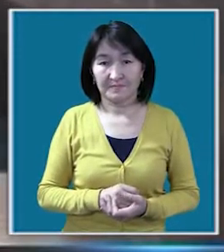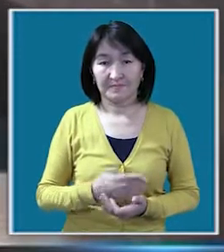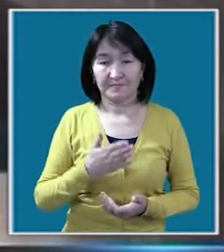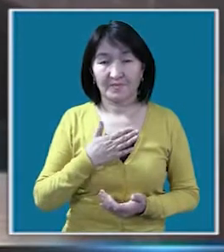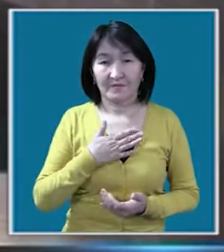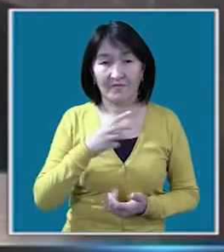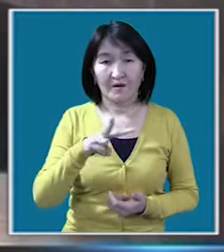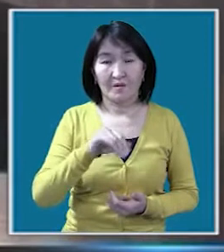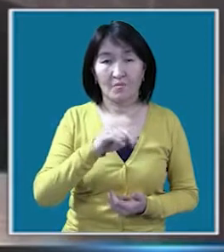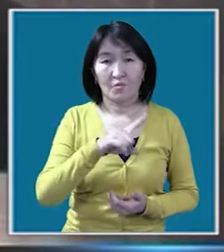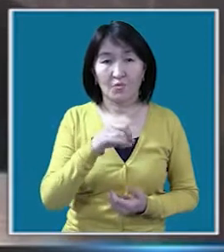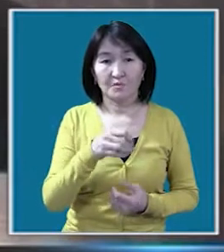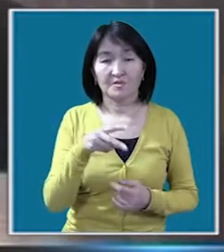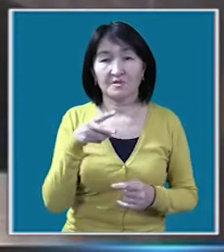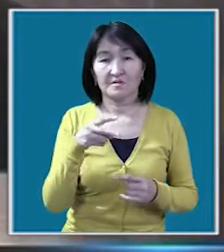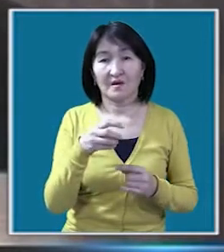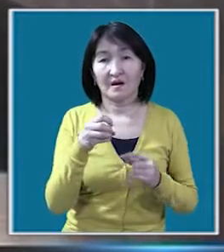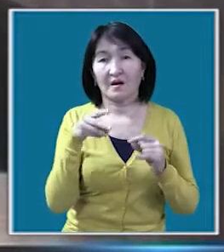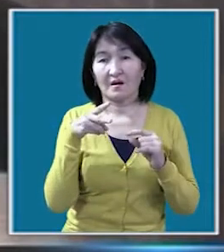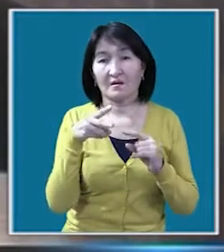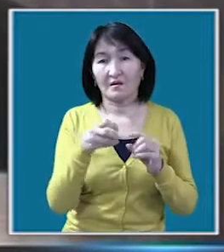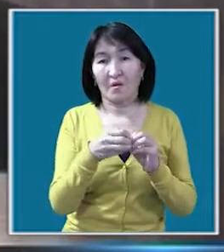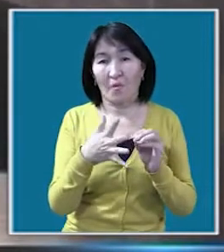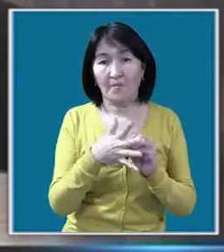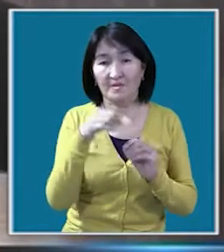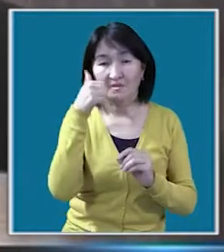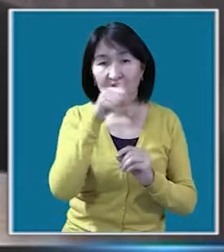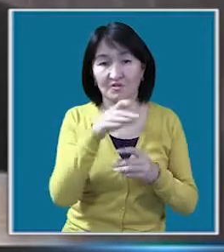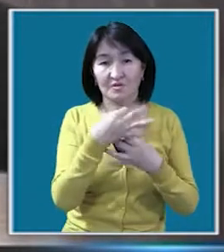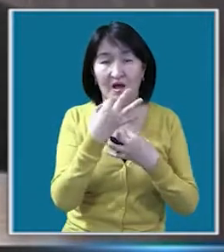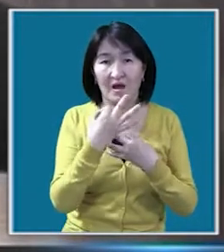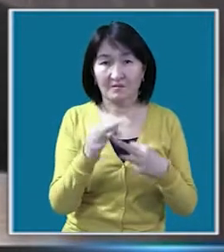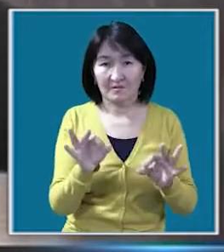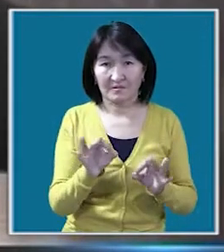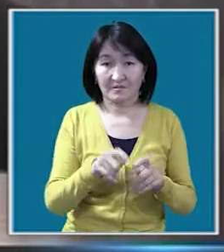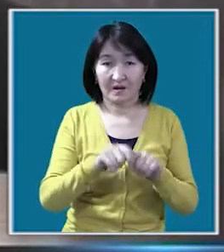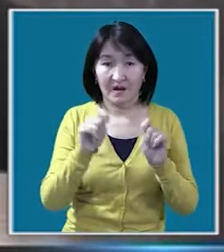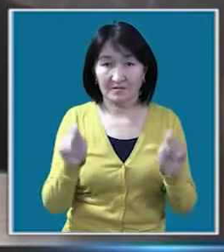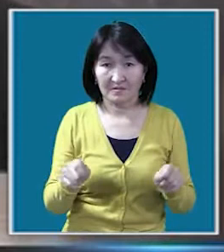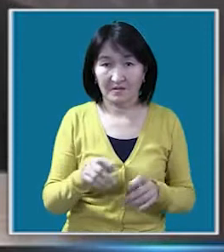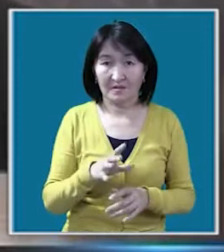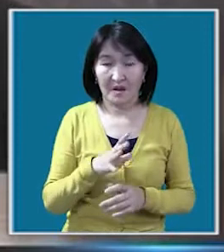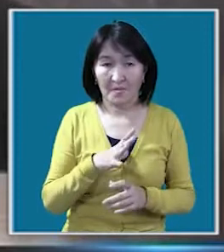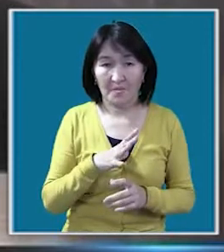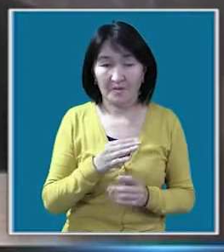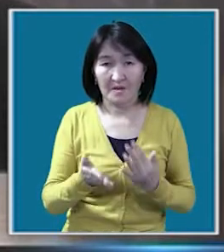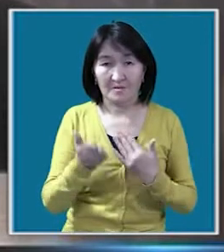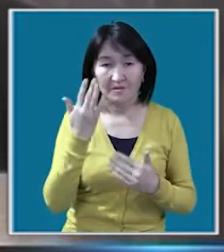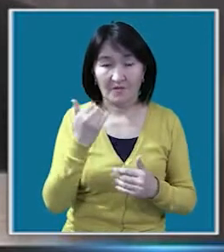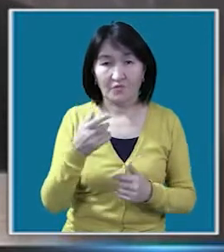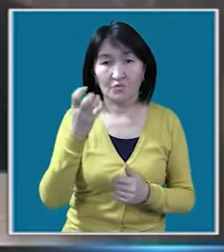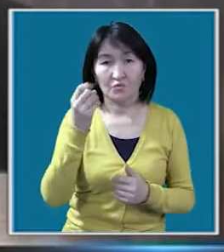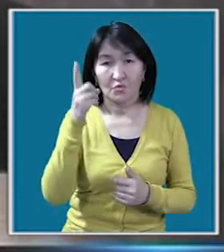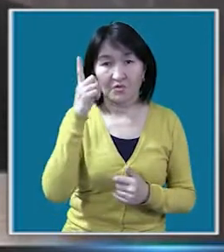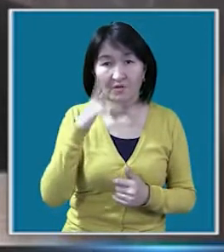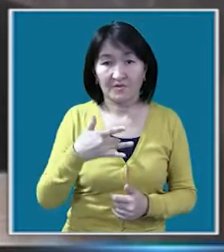Біздің музейіміз 2015 жылы Қазақ хандығының 550 жылдығын тойлау кезінде ашылды. Көне Тараз елімізде қазба жұмыстары әлі